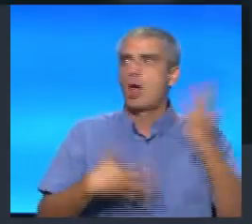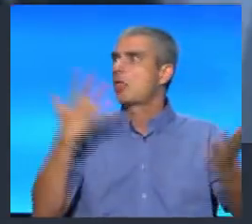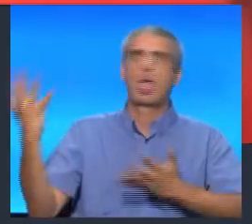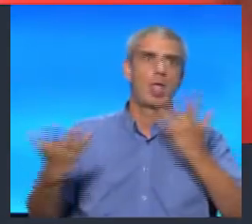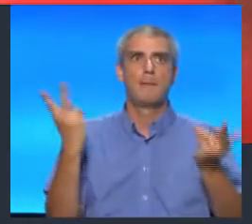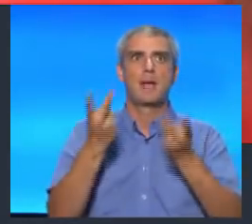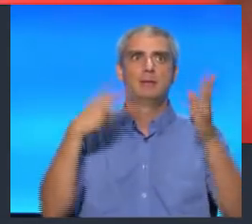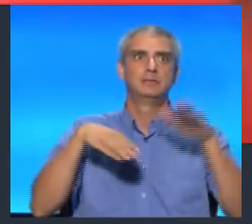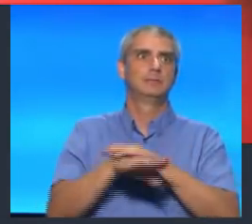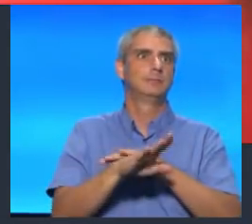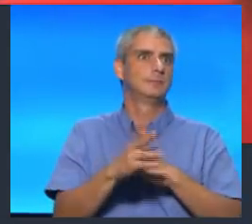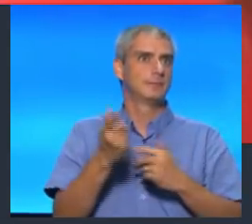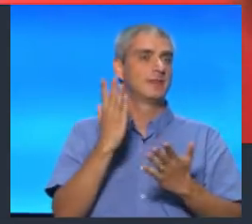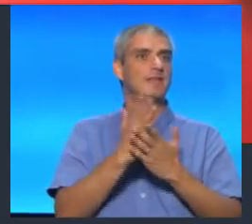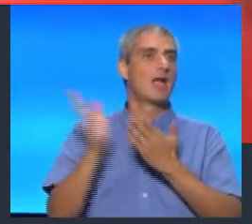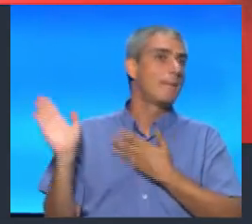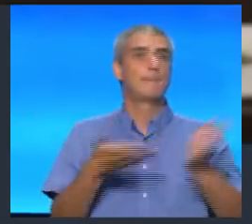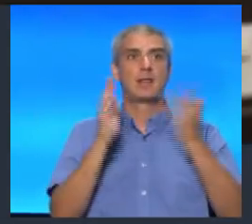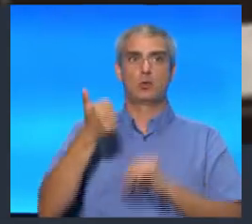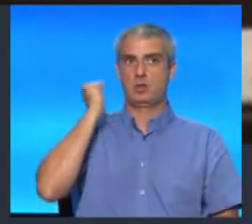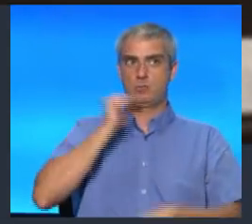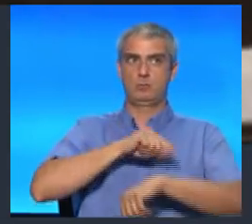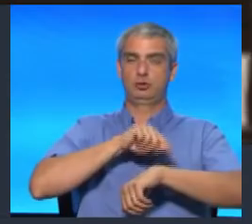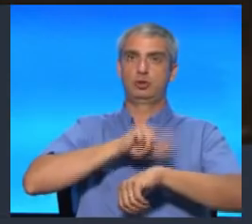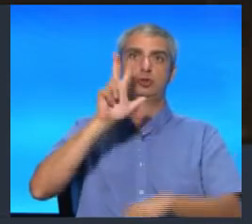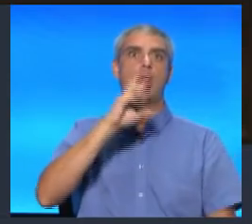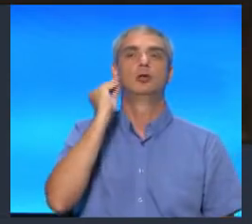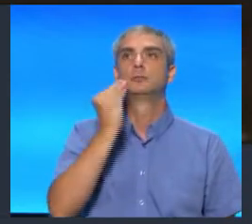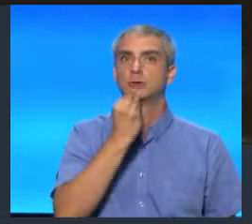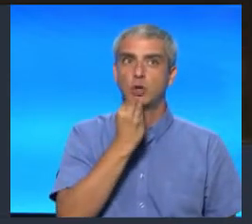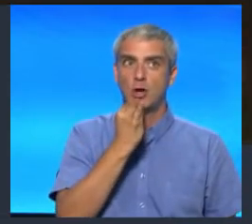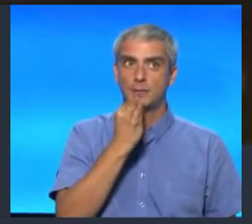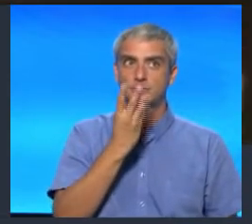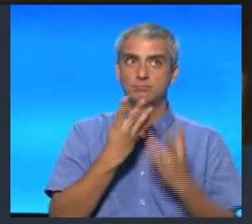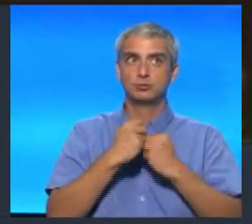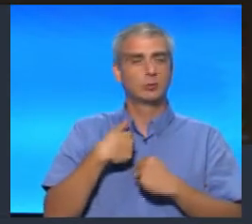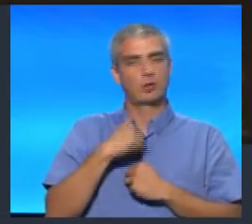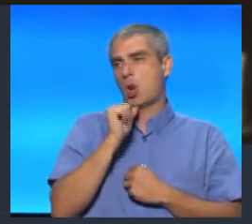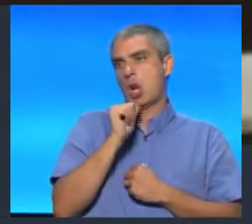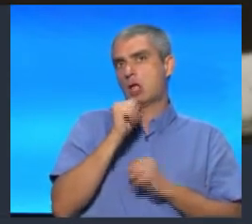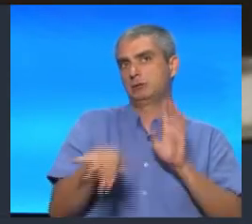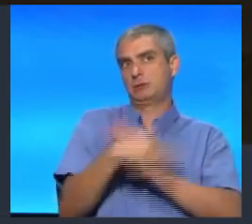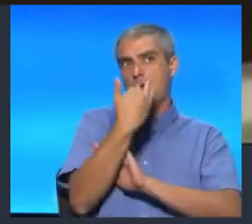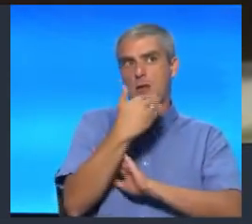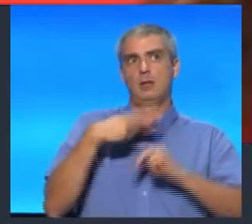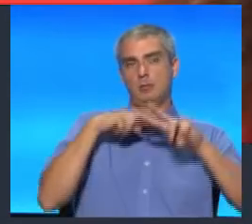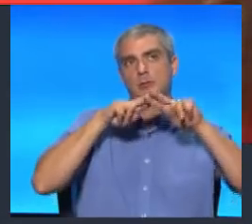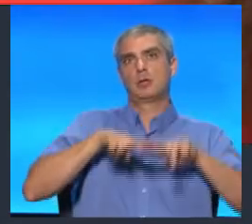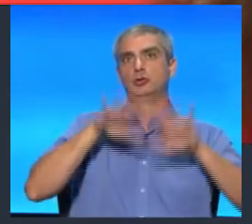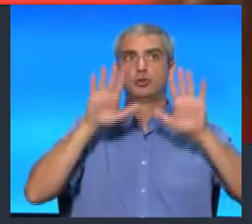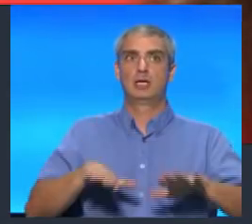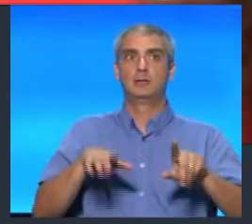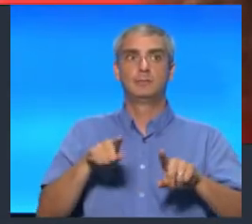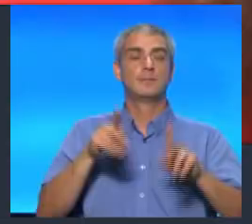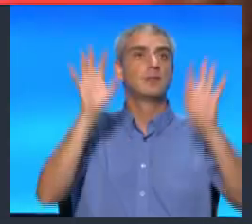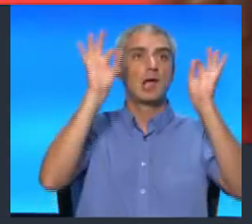מקלט. We had mandatory evac yesterday at 3 p.m. My family chose not to evac. We are staying still. Stores